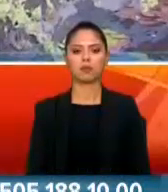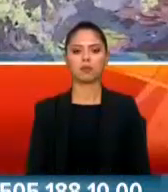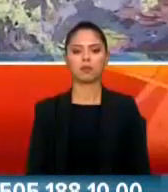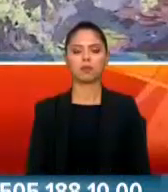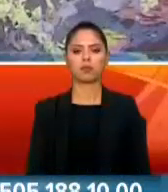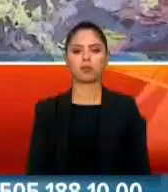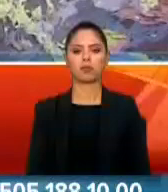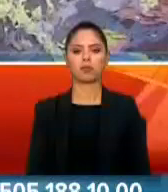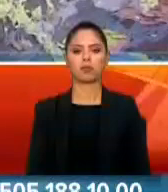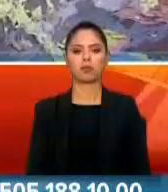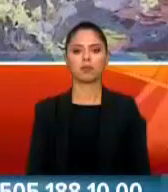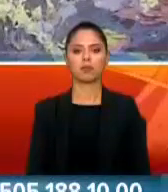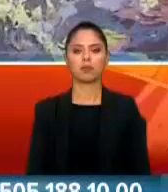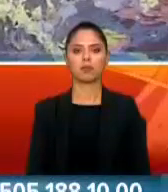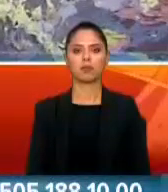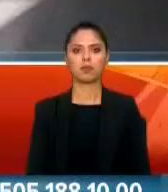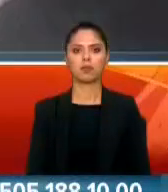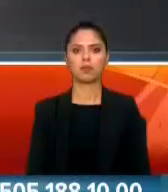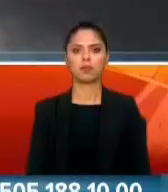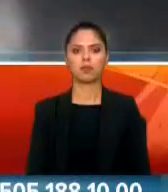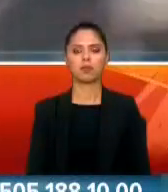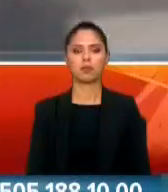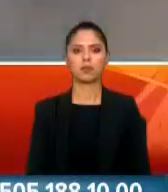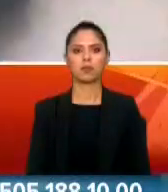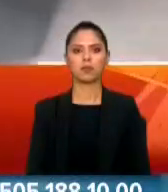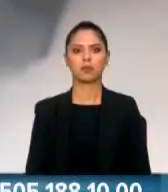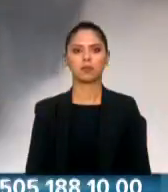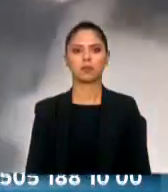yapılan binaların hızla terk edilmesi